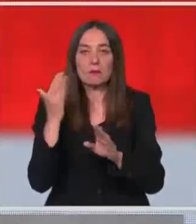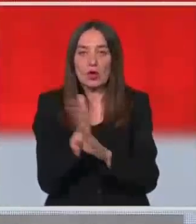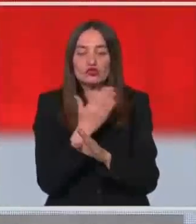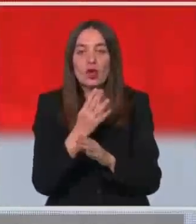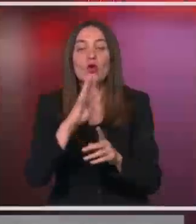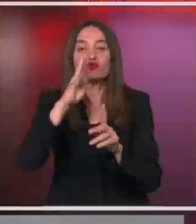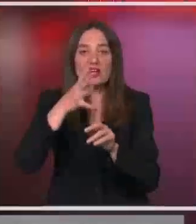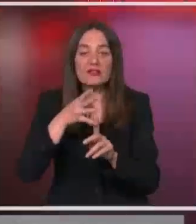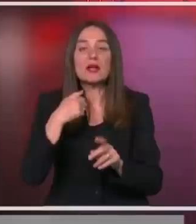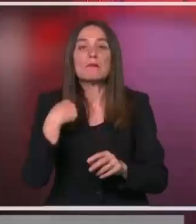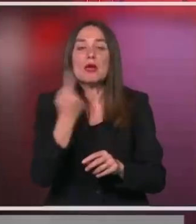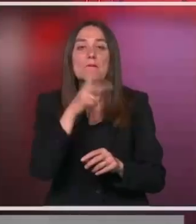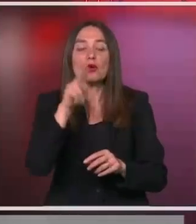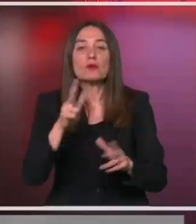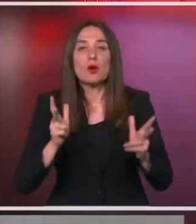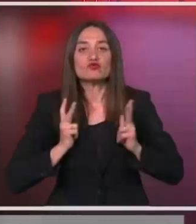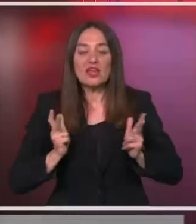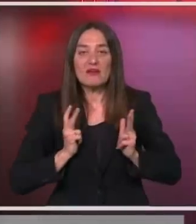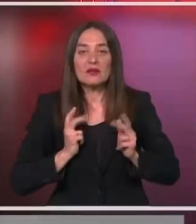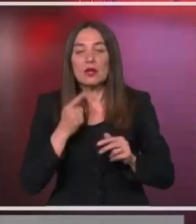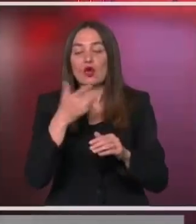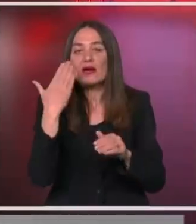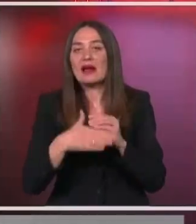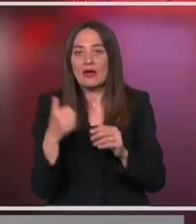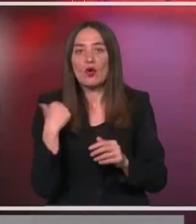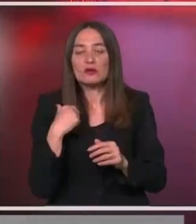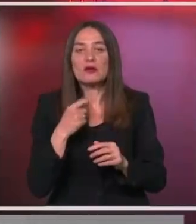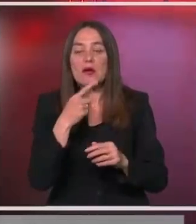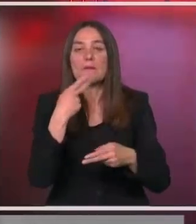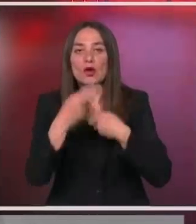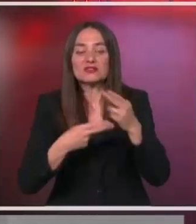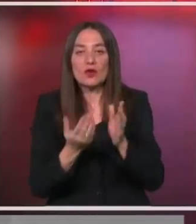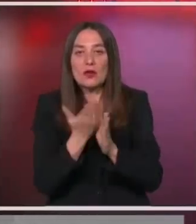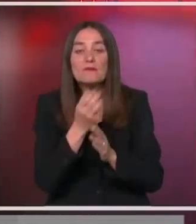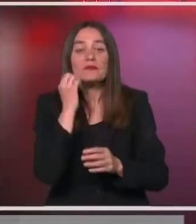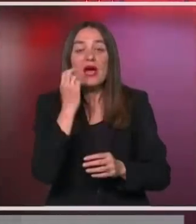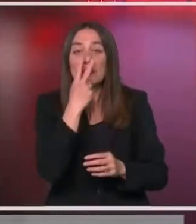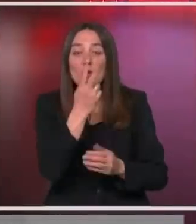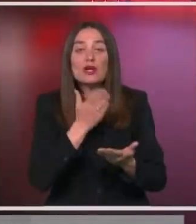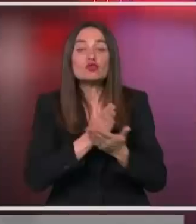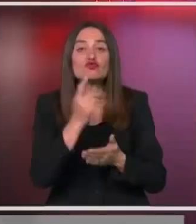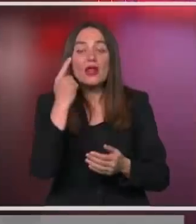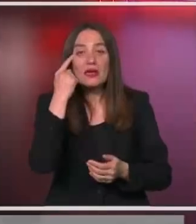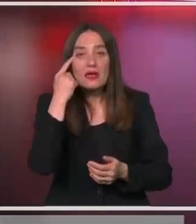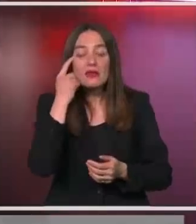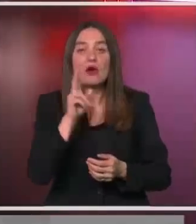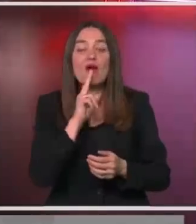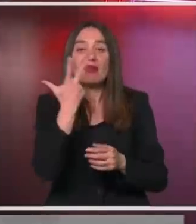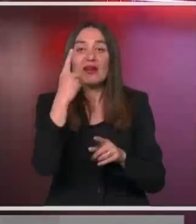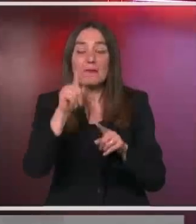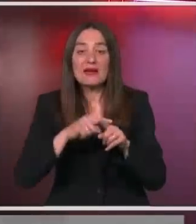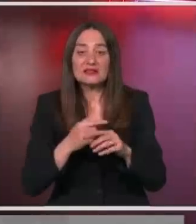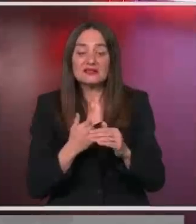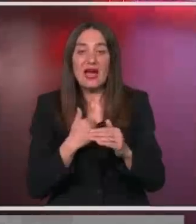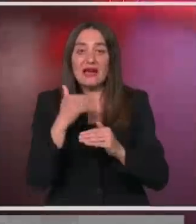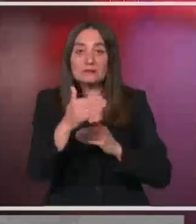tek u 4. mi možemo očekivati ubrzanje proizvodnje. Na kraju krajeva, kad pogledate slučaj Kine, koja je 3 meseca ispred